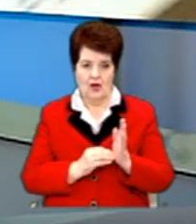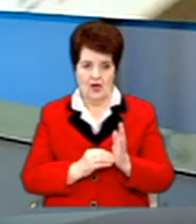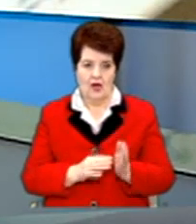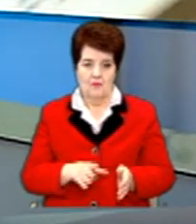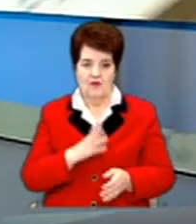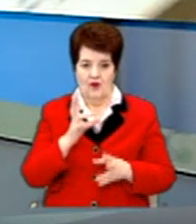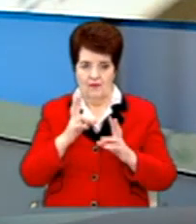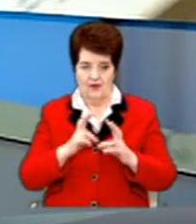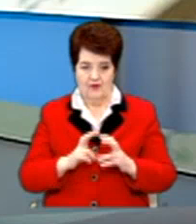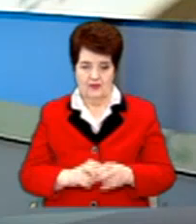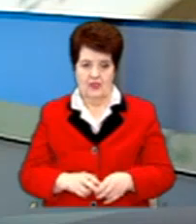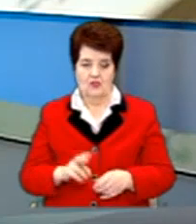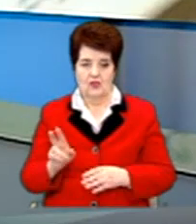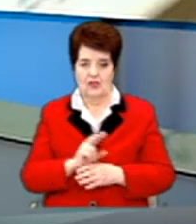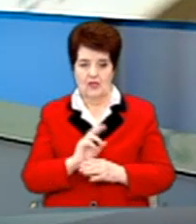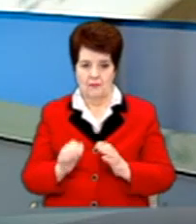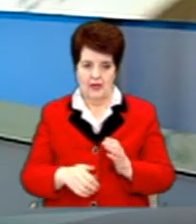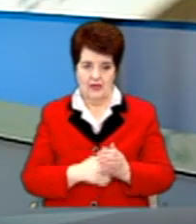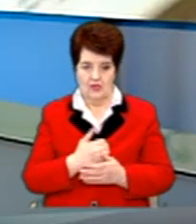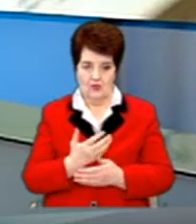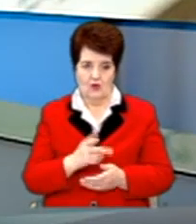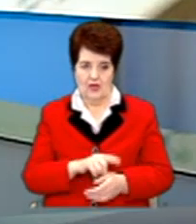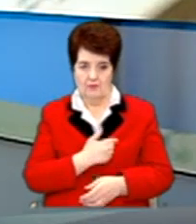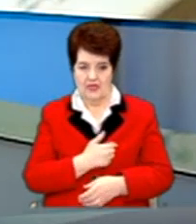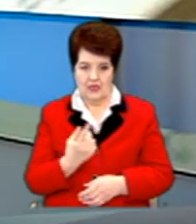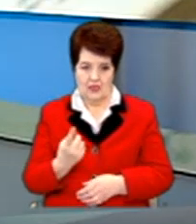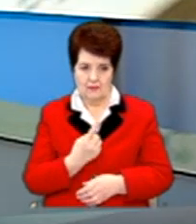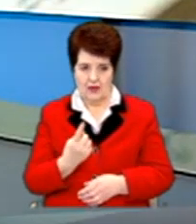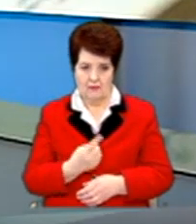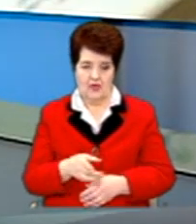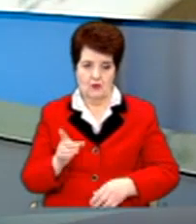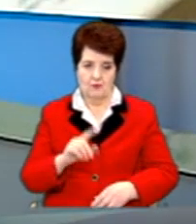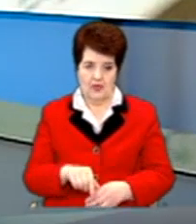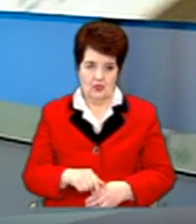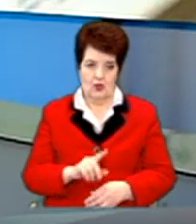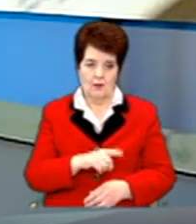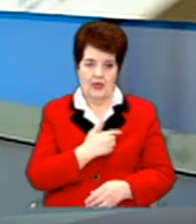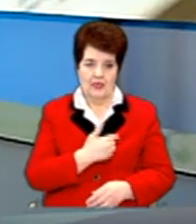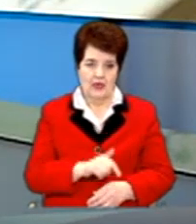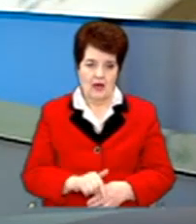include investigații și tratamente noi, atât în asistența medicală primară, cât și pentru asistența medicală specializată de